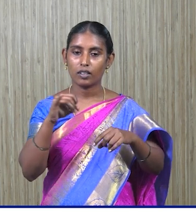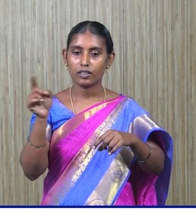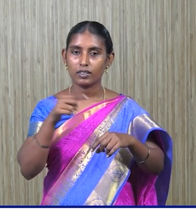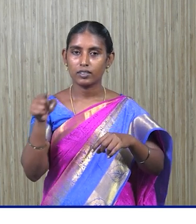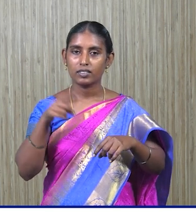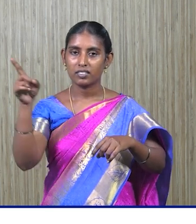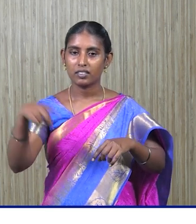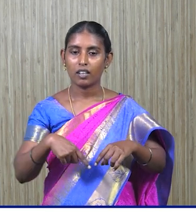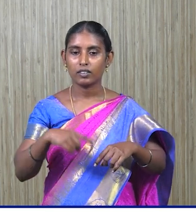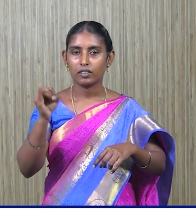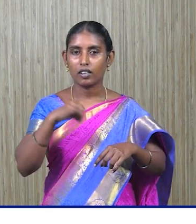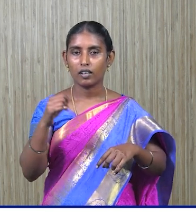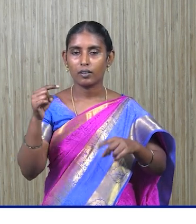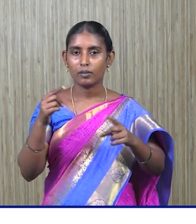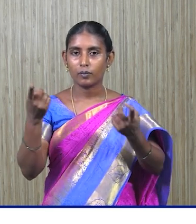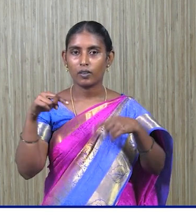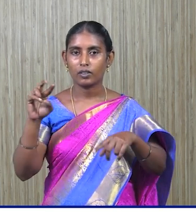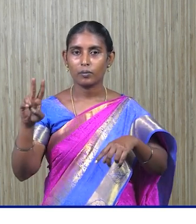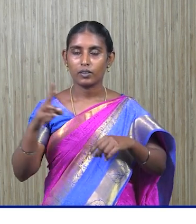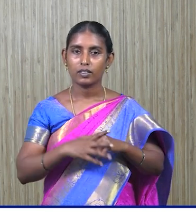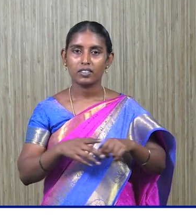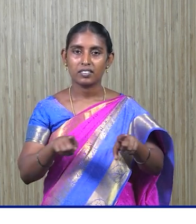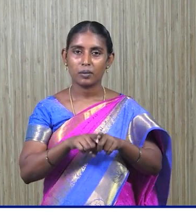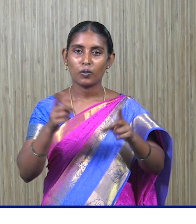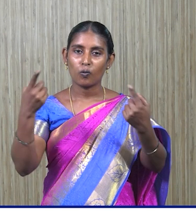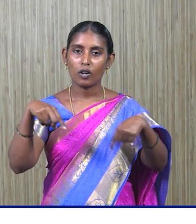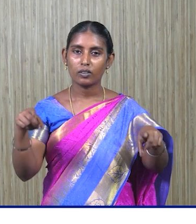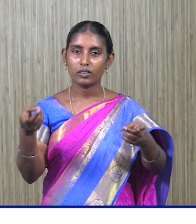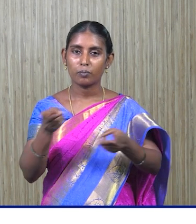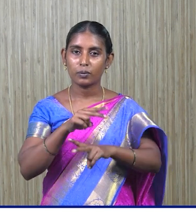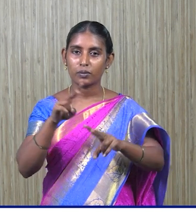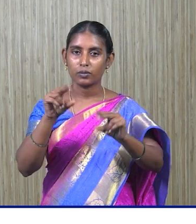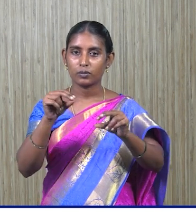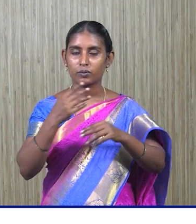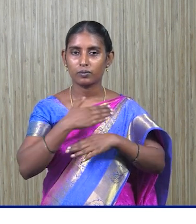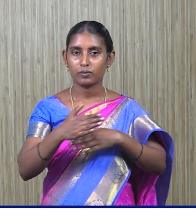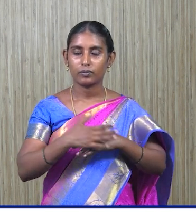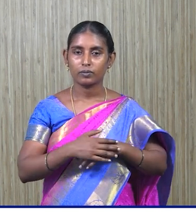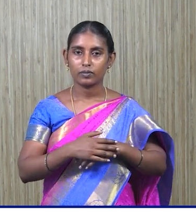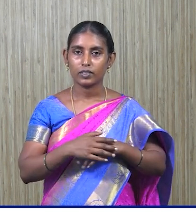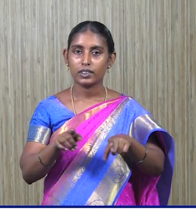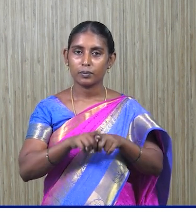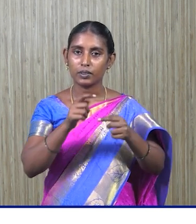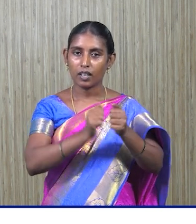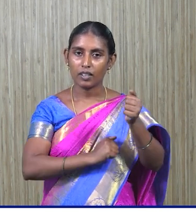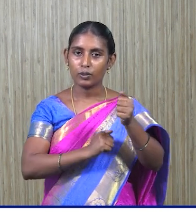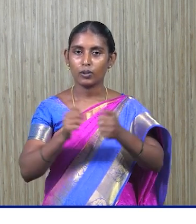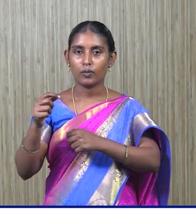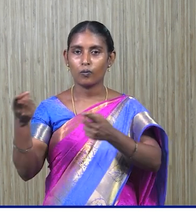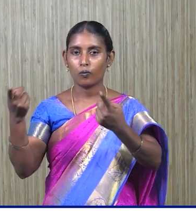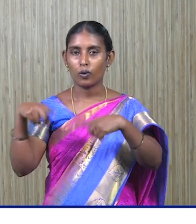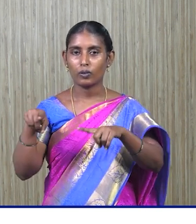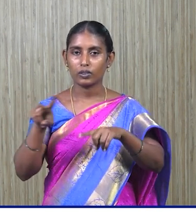6 - 12. அப்போது வகுத்தல்னு பார்த்தோம்னாலும் நம் பரிமாற்ற பண்பை நிறைவு செய்யாது. அப்போ கழித்தலும் வகுத்தலும் பரிமாற்ற பண்பை நிறைவு